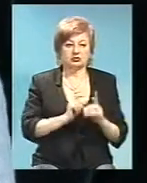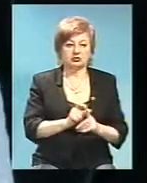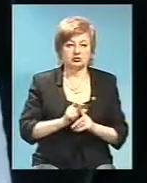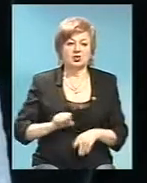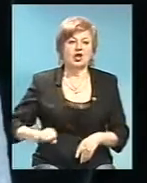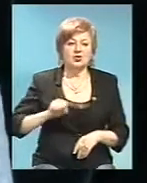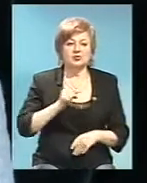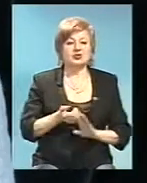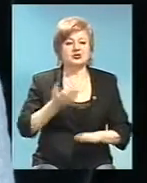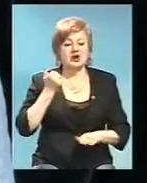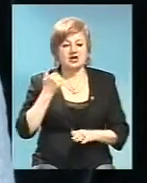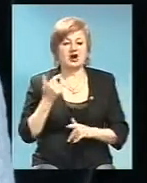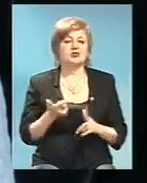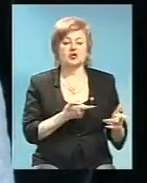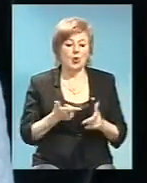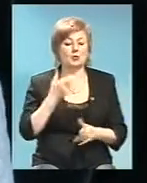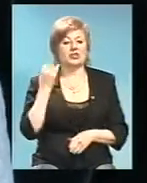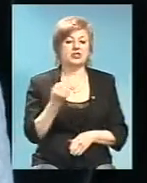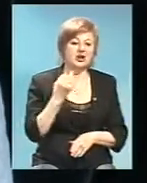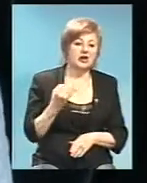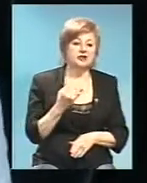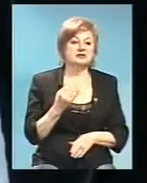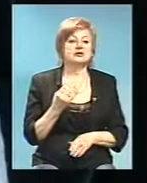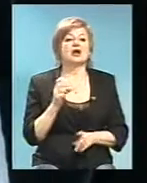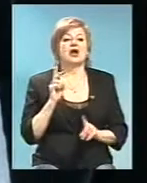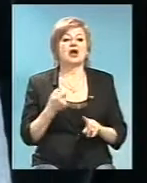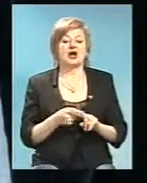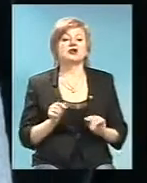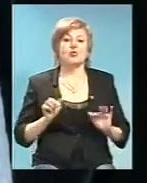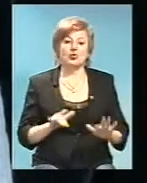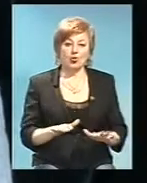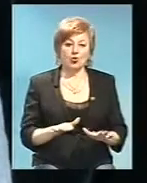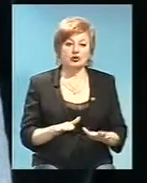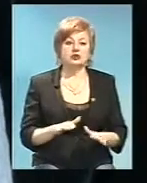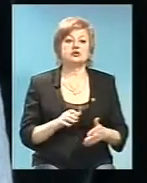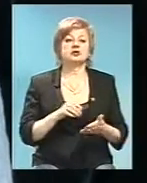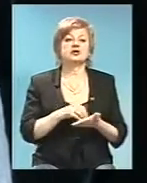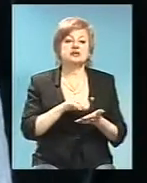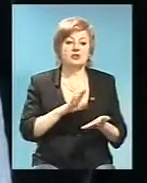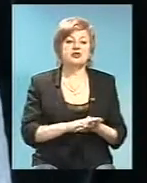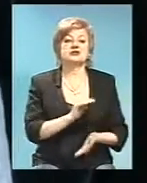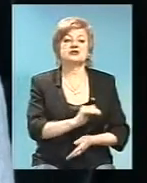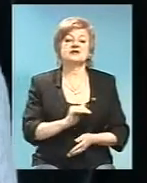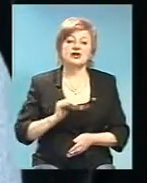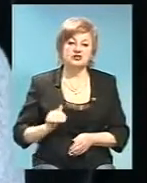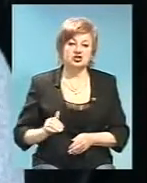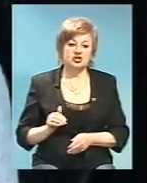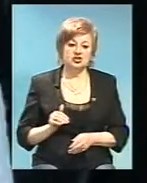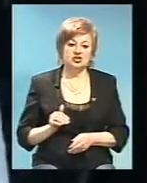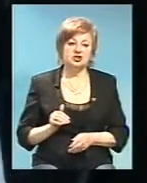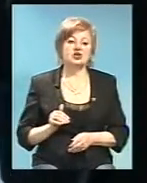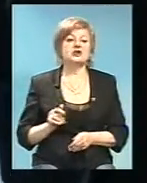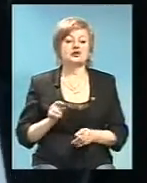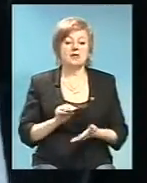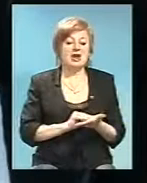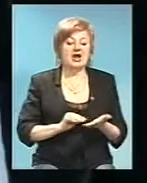ходили там зарані, цікавились, як це проходить, записували дітей там до якихось